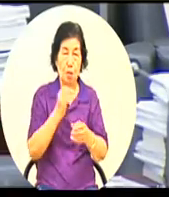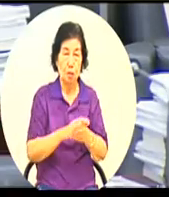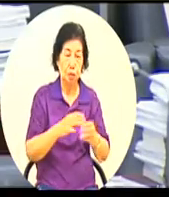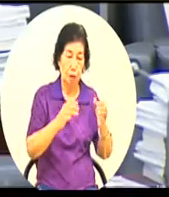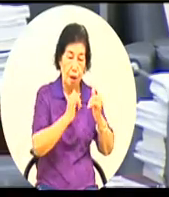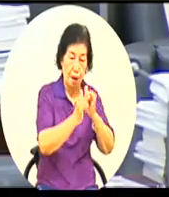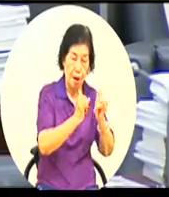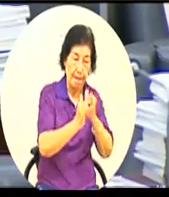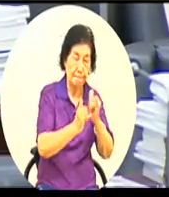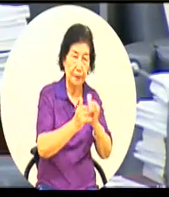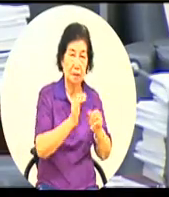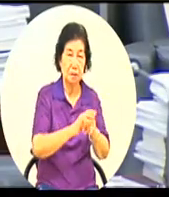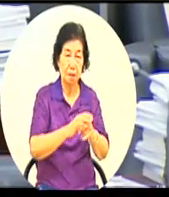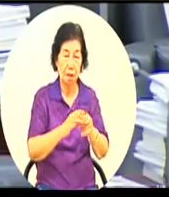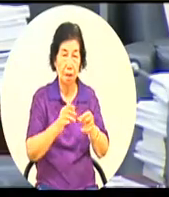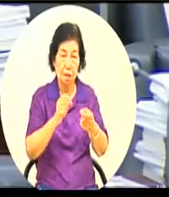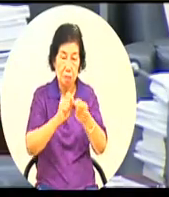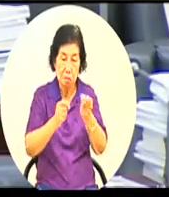啊，靠！这种政府团队啊，